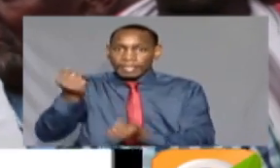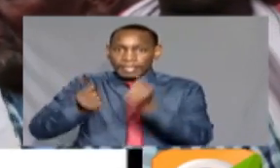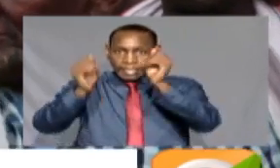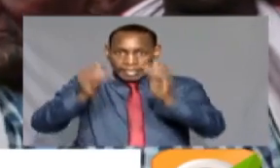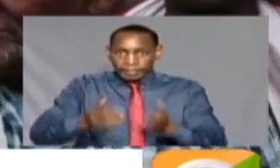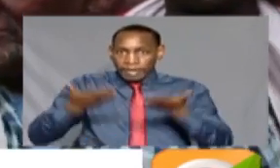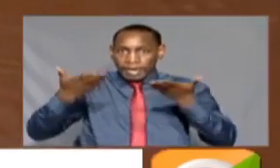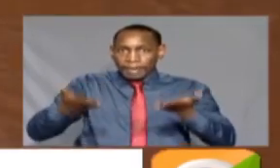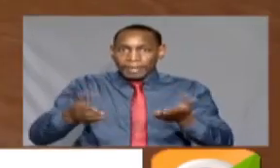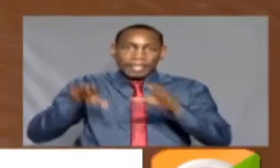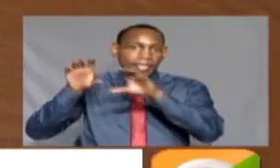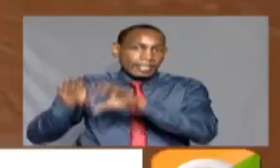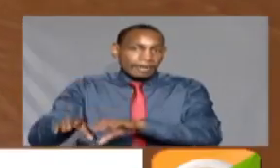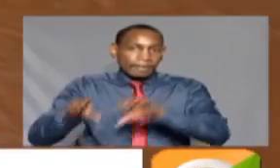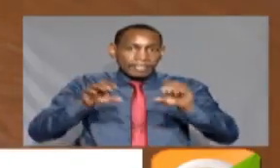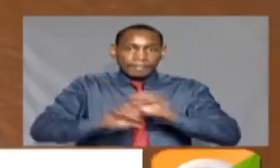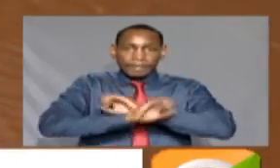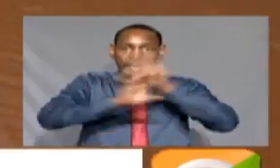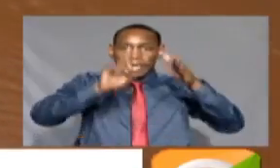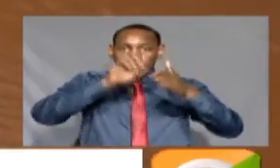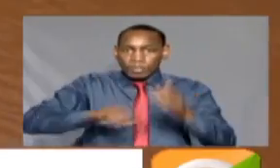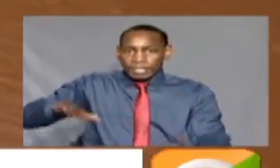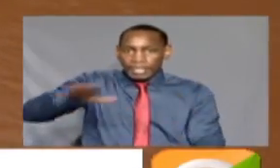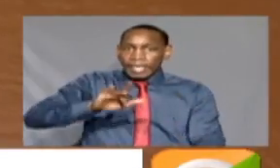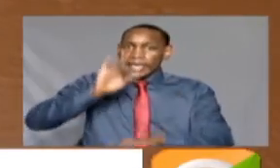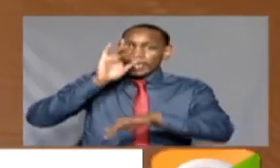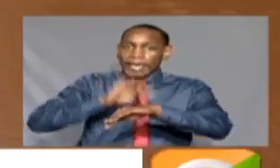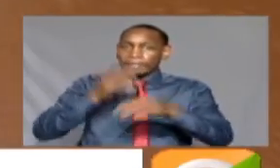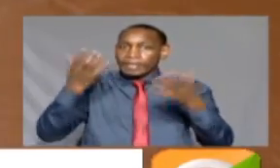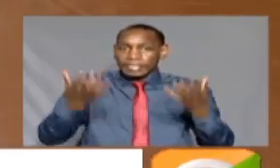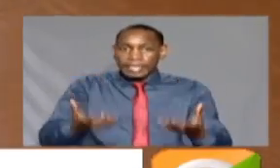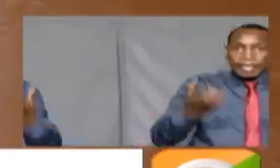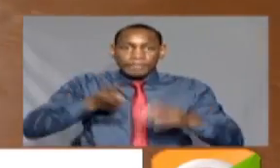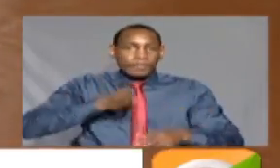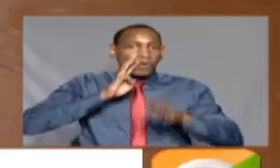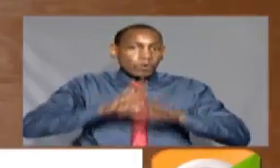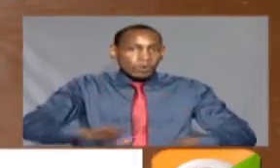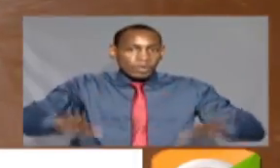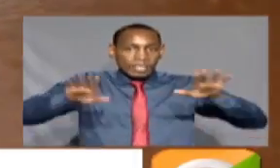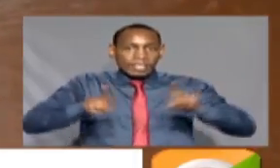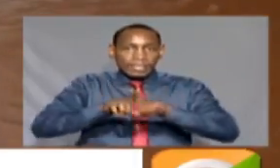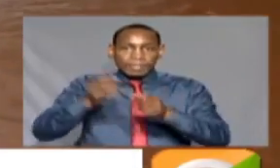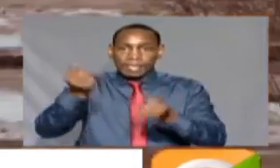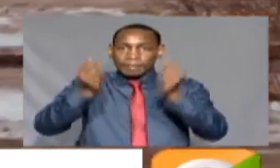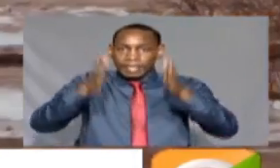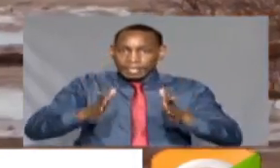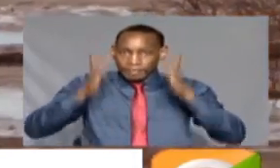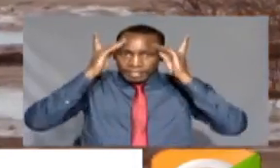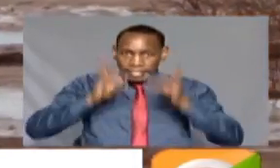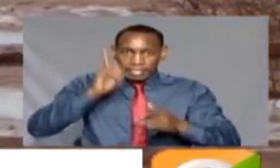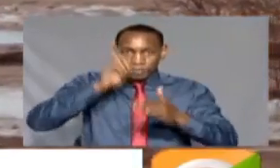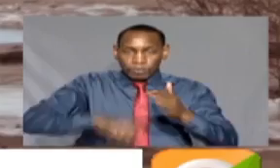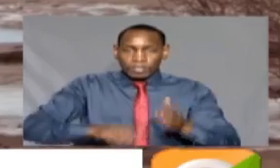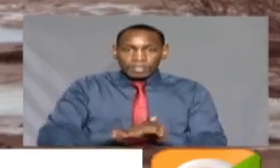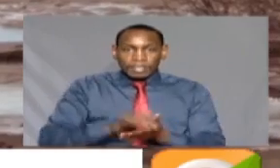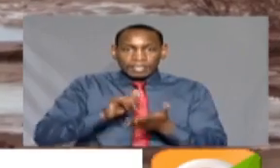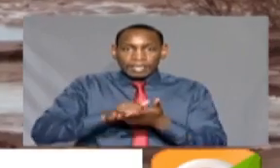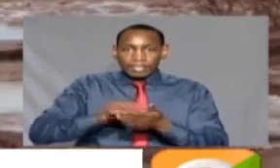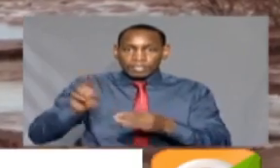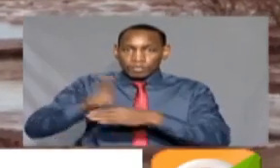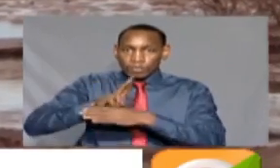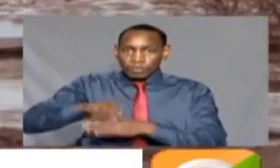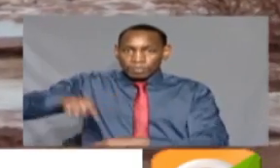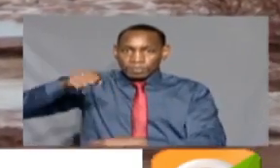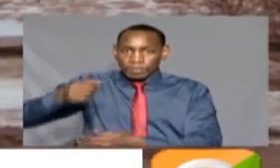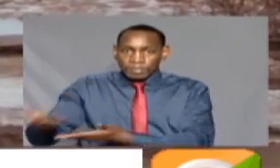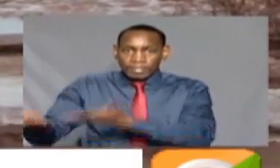hapa tumeumia. Ni dhahiri kuwa eneo hili limeathirika pakubwa na mafuriko na madereva sasa wameamua kutumia mitungi